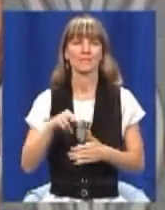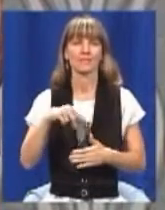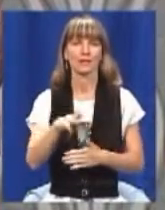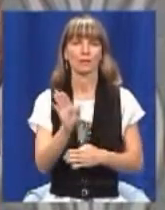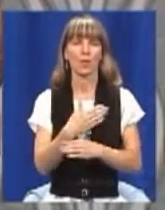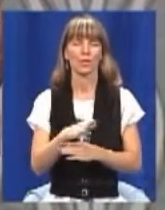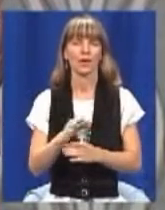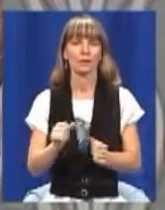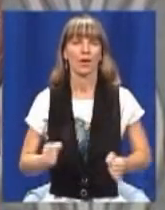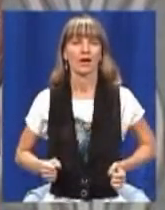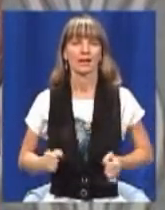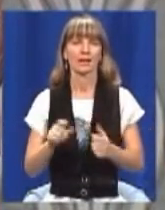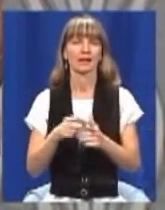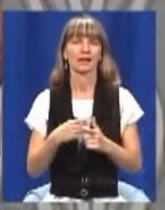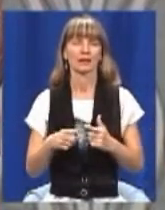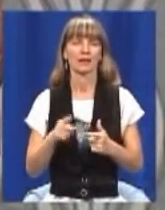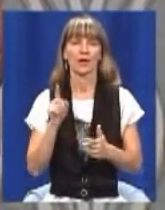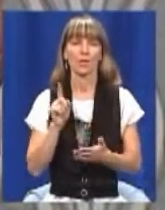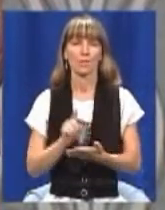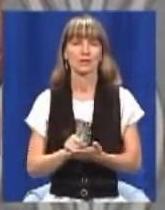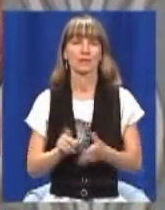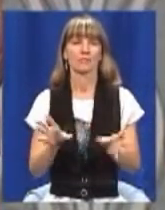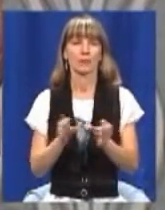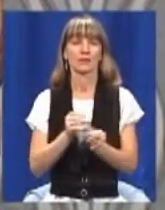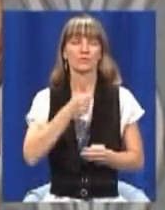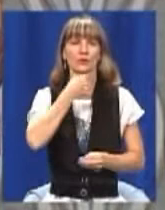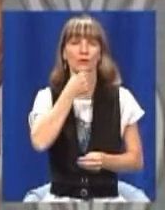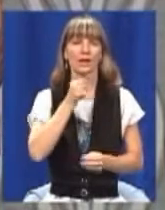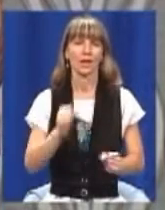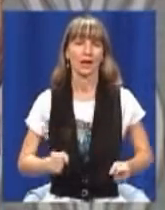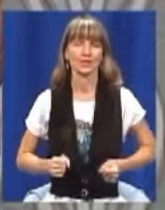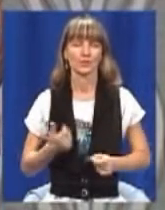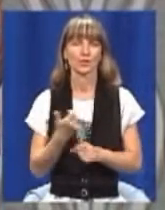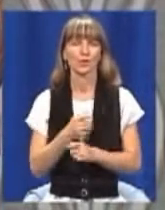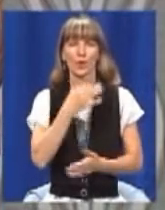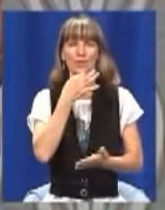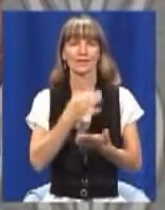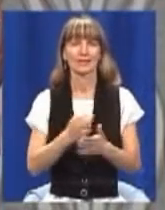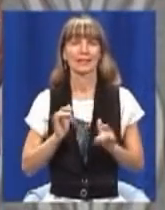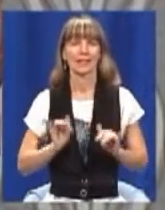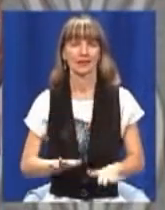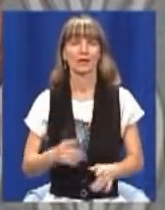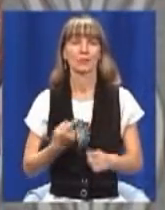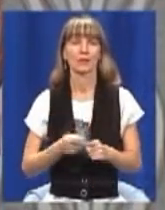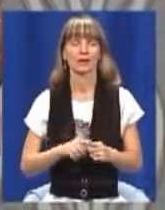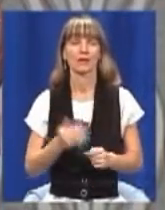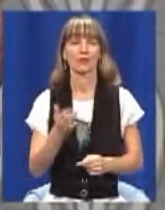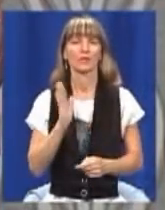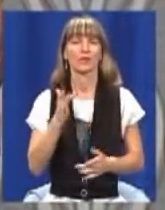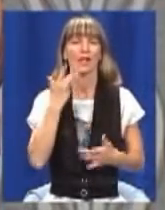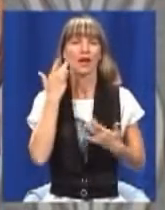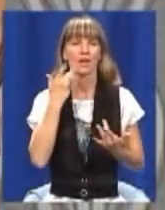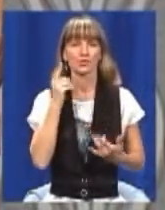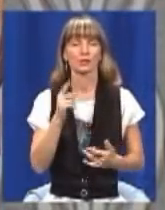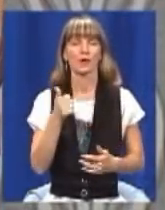покататися на качелях, але обов'язково разом з дорослими, тому що качелі – це дуже така, знаєте, відповідальна справа. І від того вам дійсно стане легше, тому